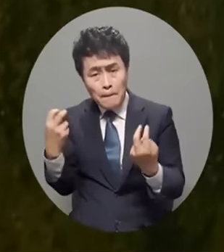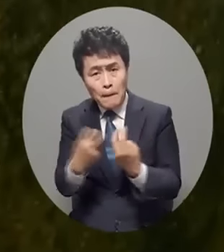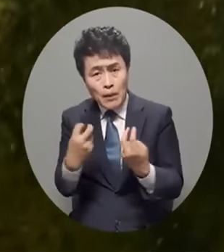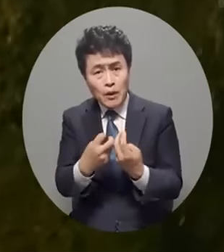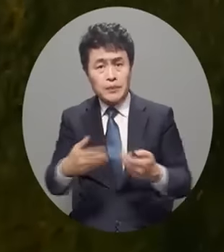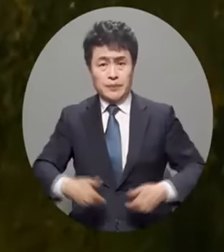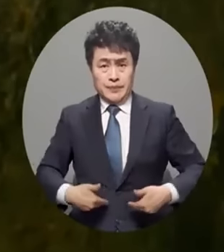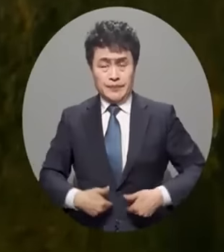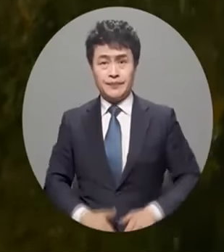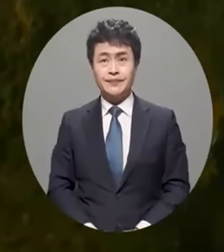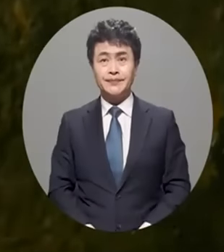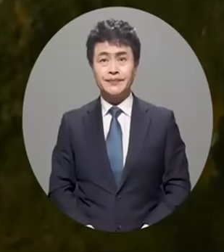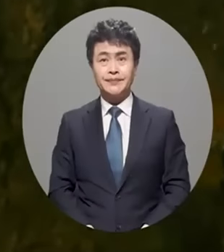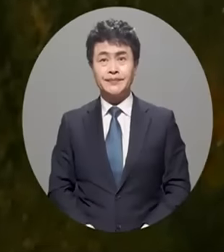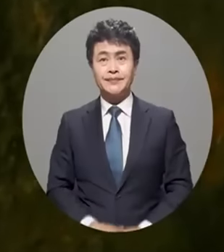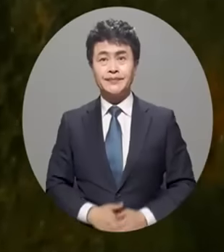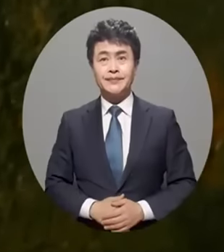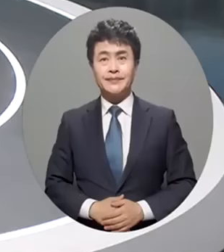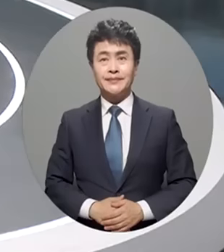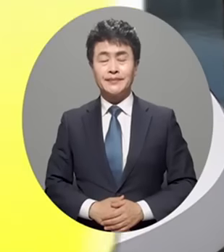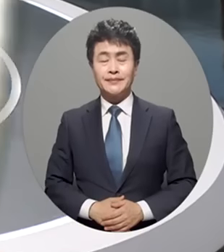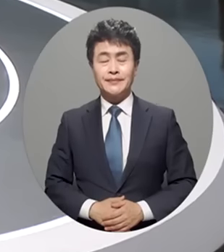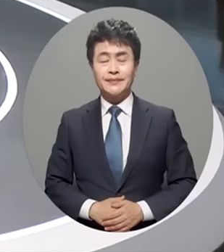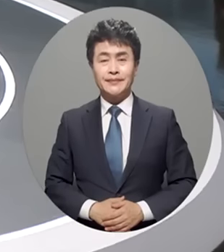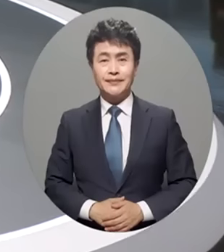MBC 뉴스 김민욱입니다.